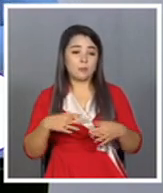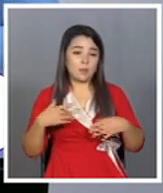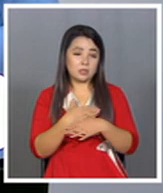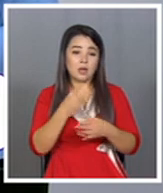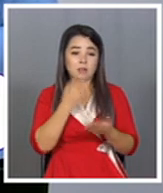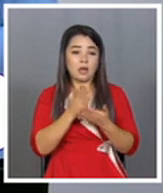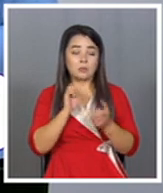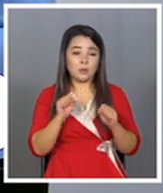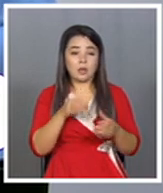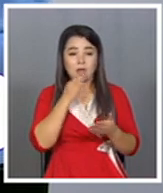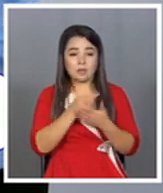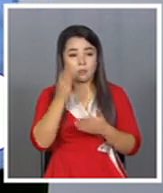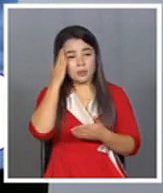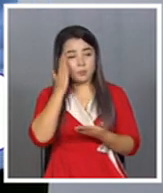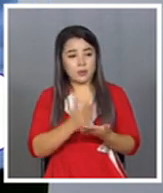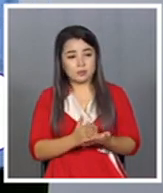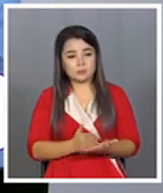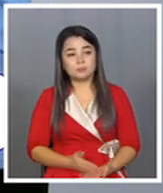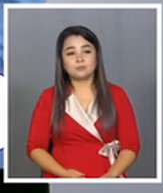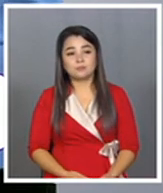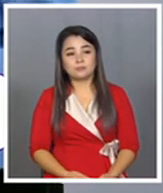мүмкін деген пікір айтады.